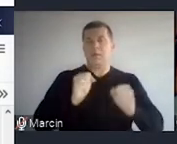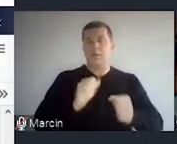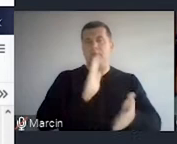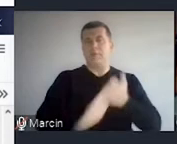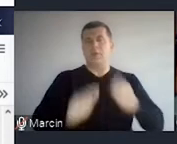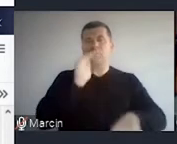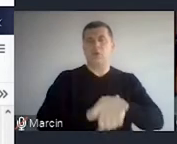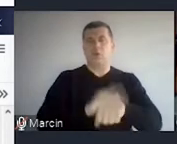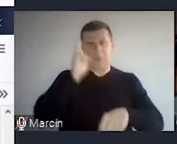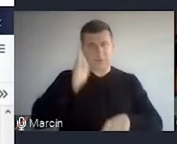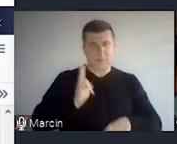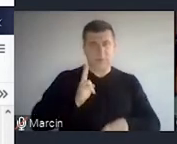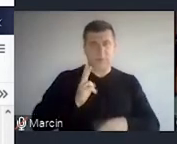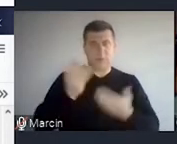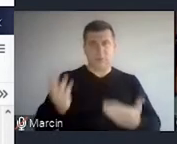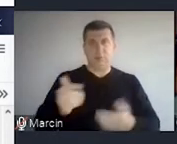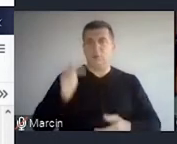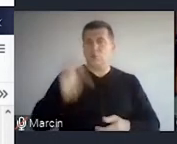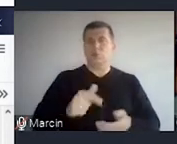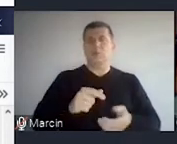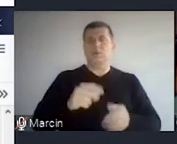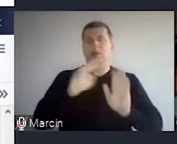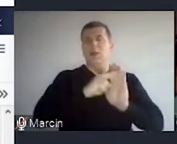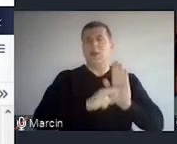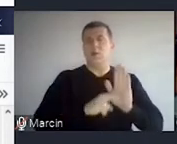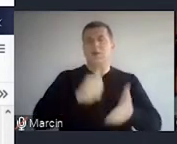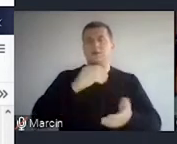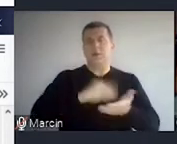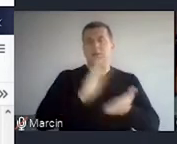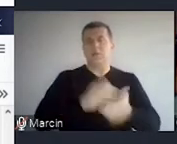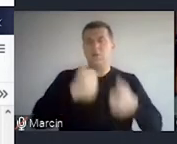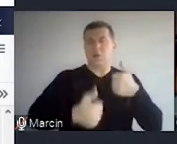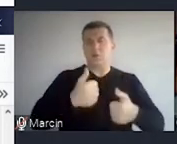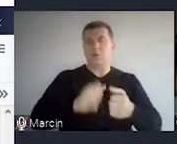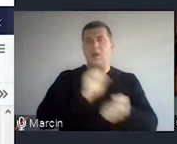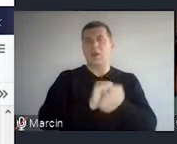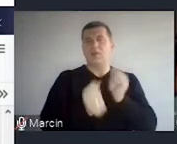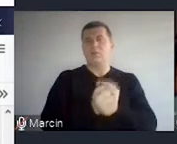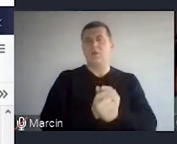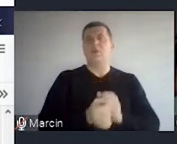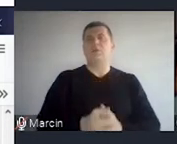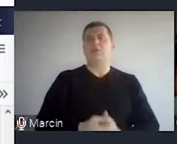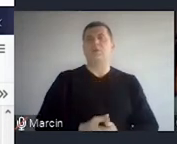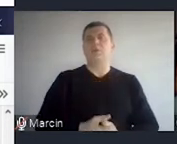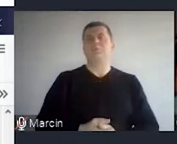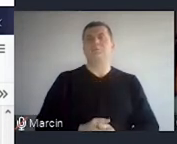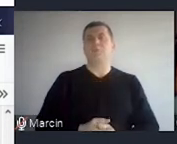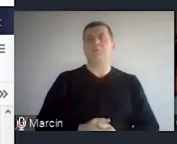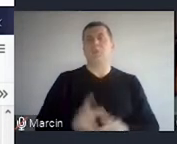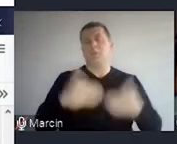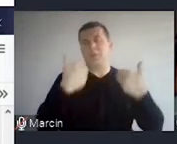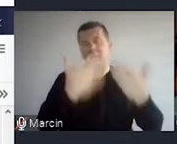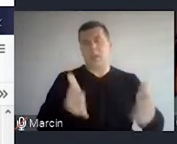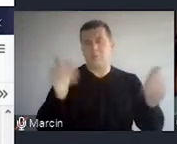zgody instytucji. Instytucja musi zapisami regulaminu konkursu albo poprzez